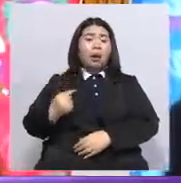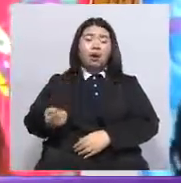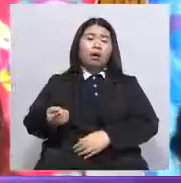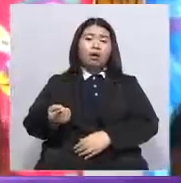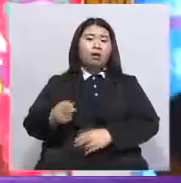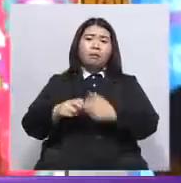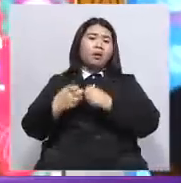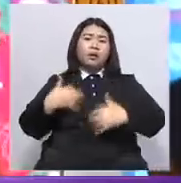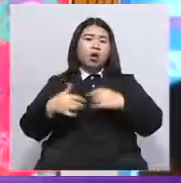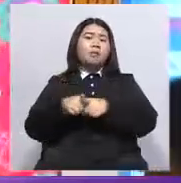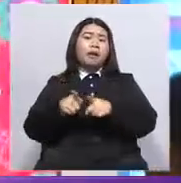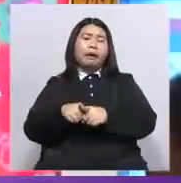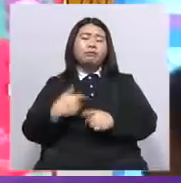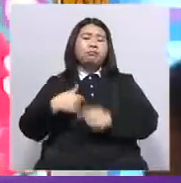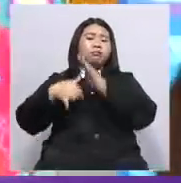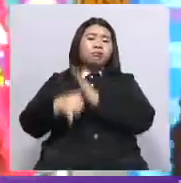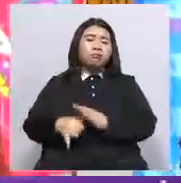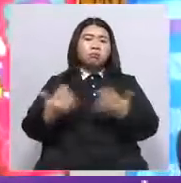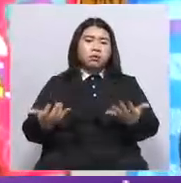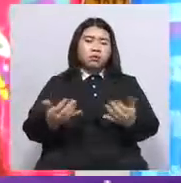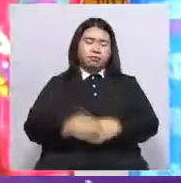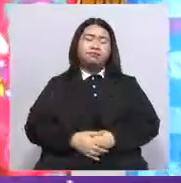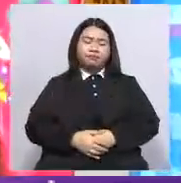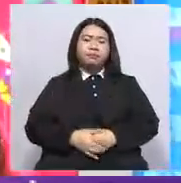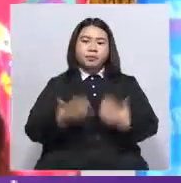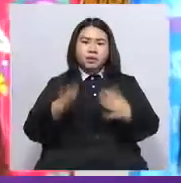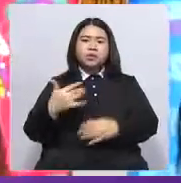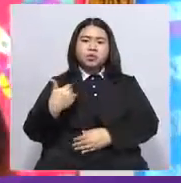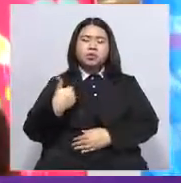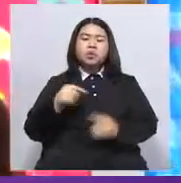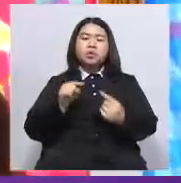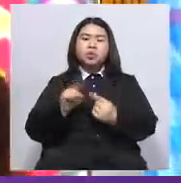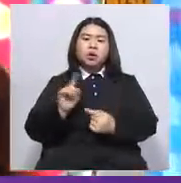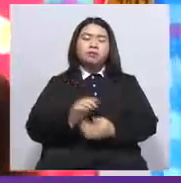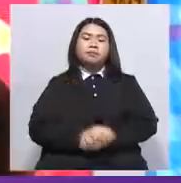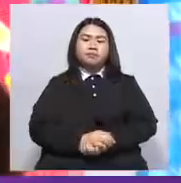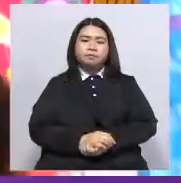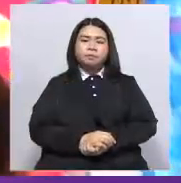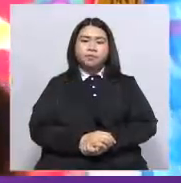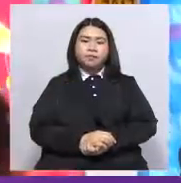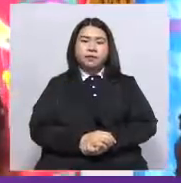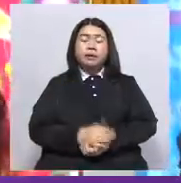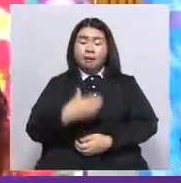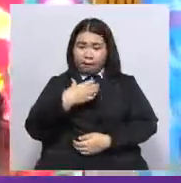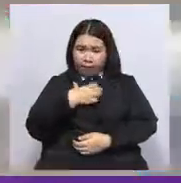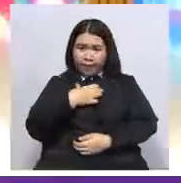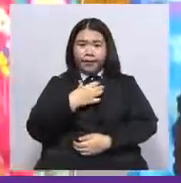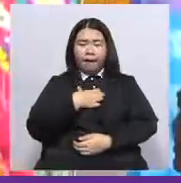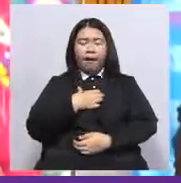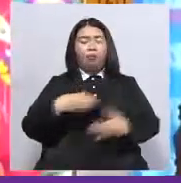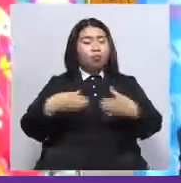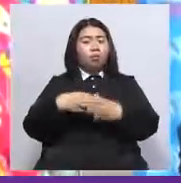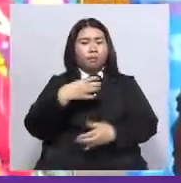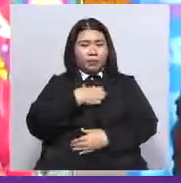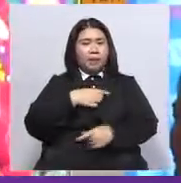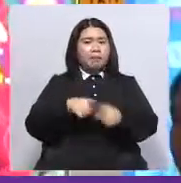ที่มีความเดือดร้อนแล้วก็ต้องการความช่วยเหลือกองทุนนั่นเองและอีกอย่างหนึ่งนะคะสำคัญเลยก็คือเขาต้องการที่จะเข้าไปได้รับ